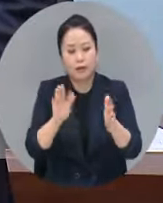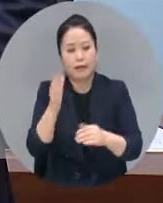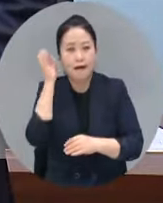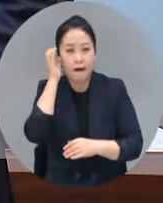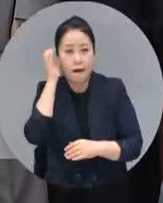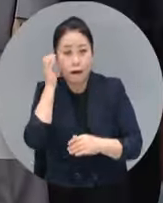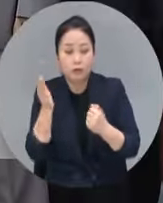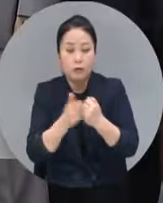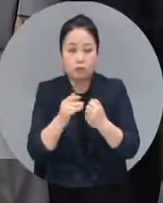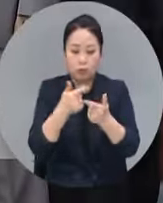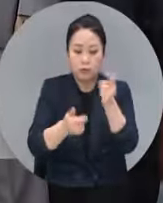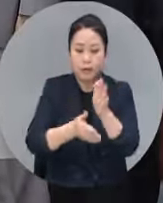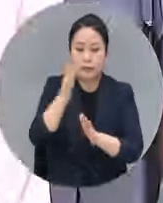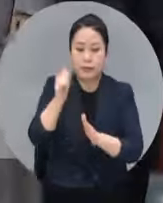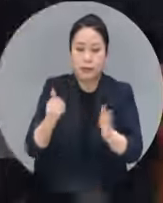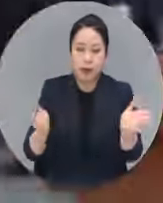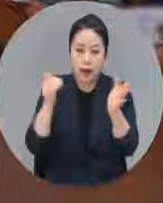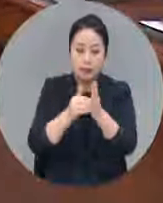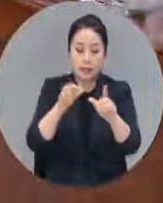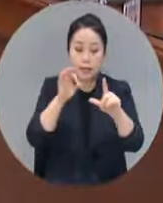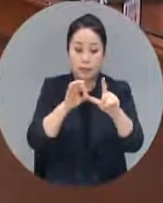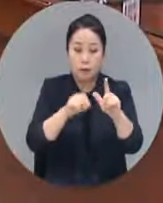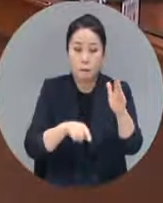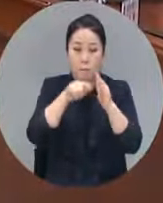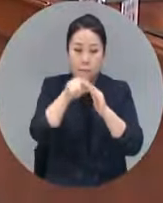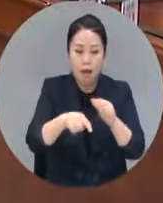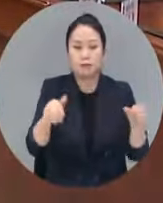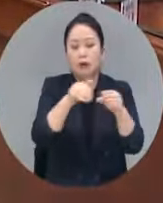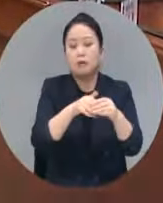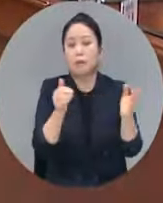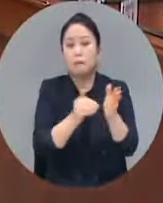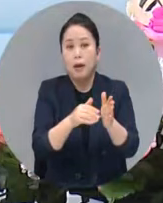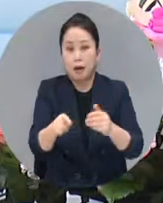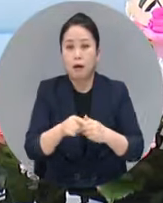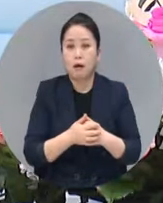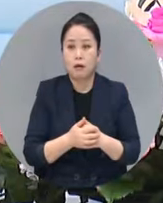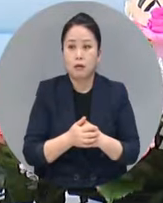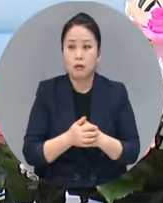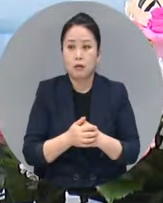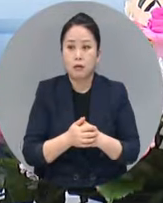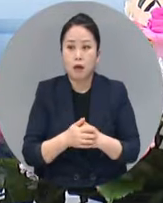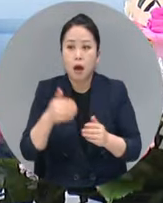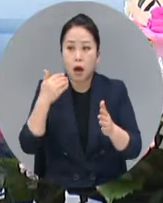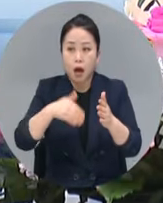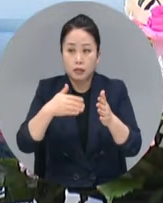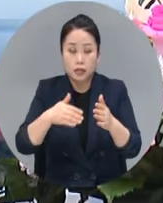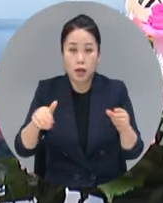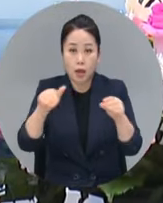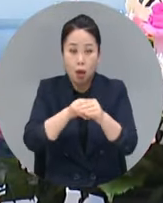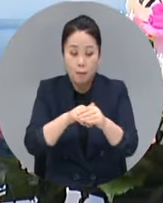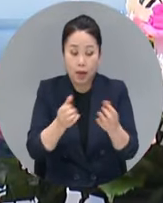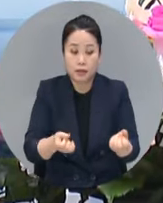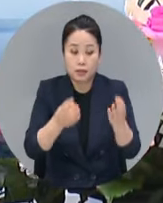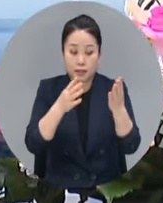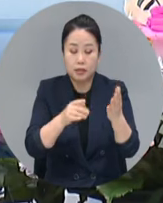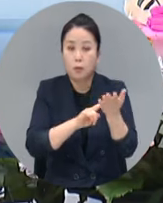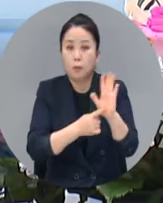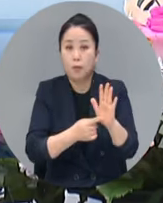부산시장까지 직접 의령을 방문해 협약 체결에 나섰습니다. 아직은 우리가 협약식 내용이 공개가 안 돼